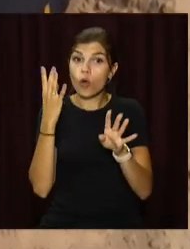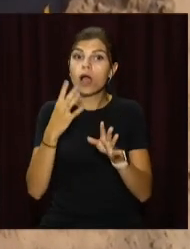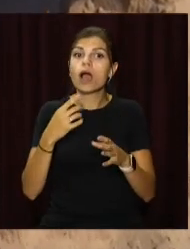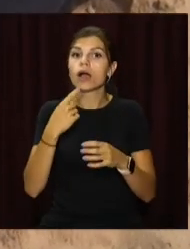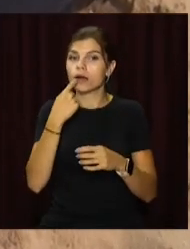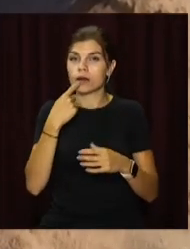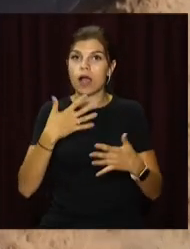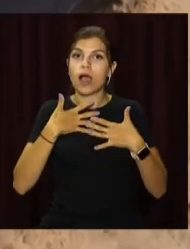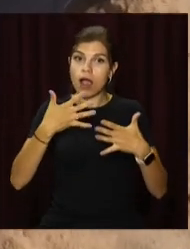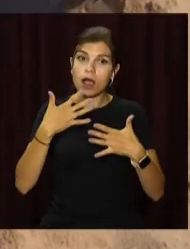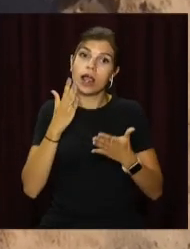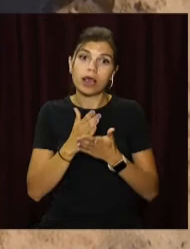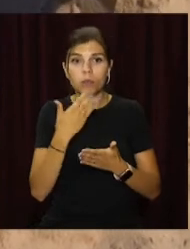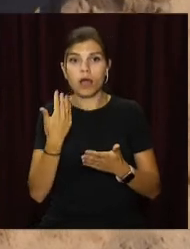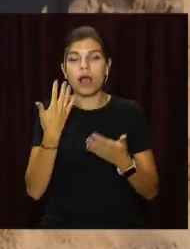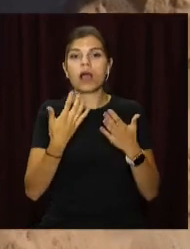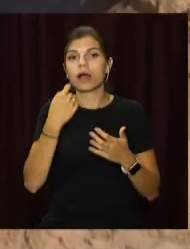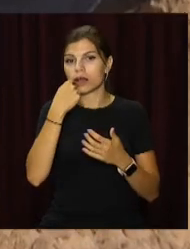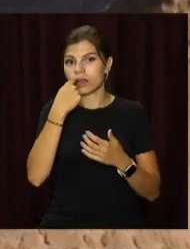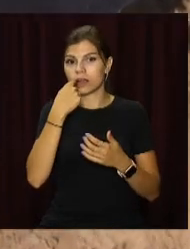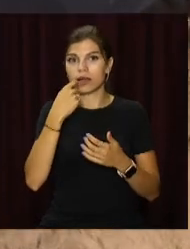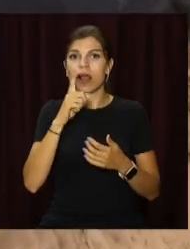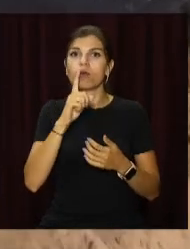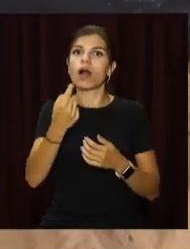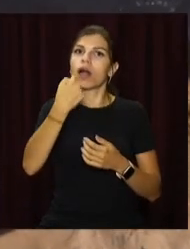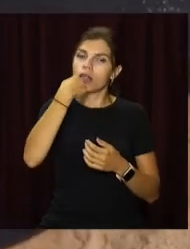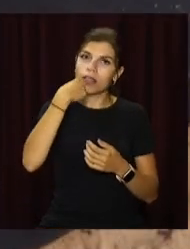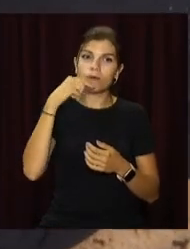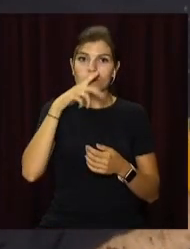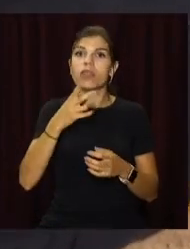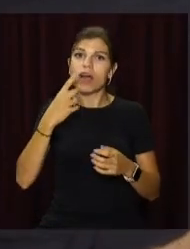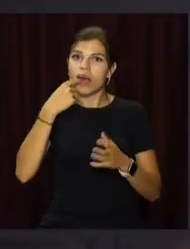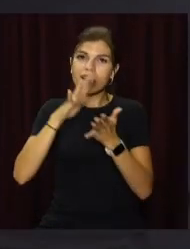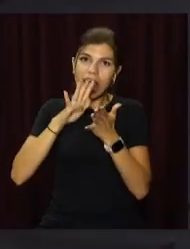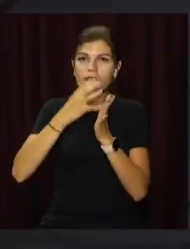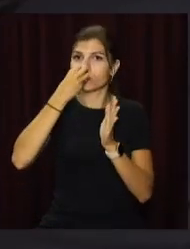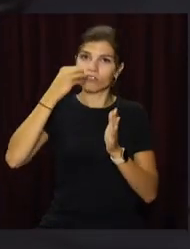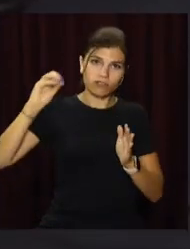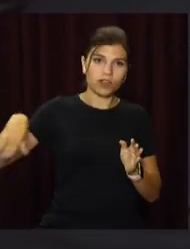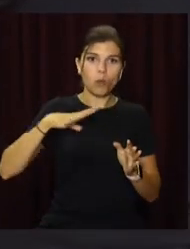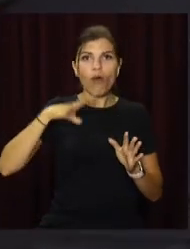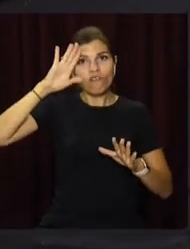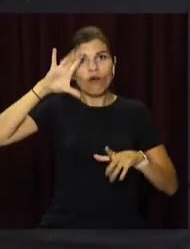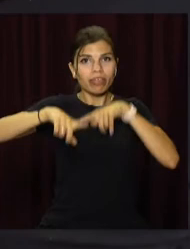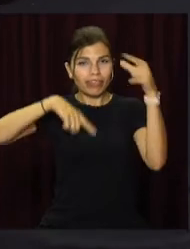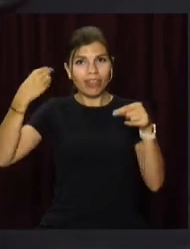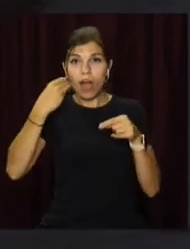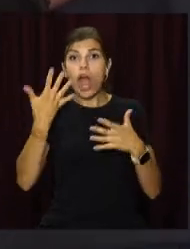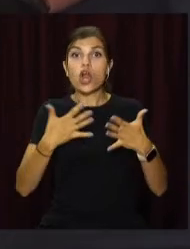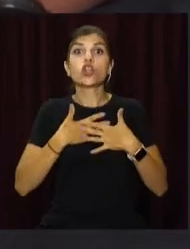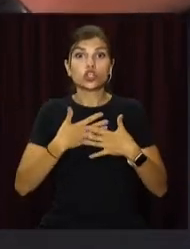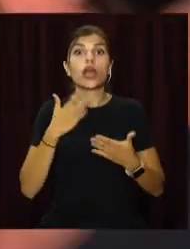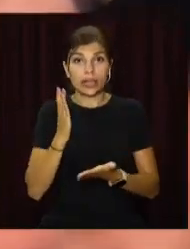йому дихальні путі. Якщо у нього там тіна, что-то попало, то есть его надо извлечь. То есть потом, слушаем, если дышит, ложим его